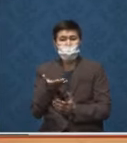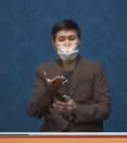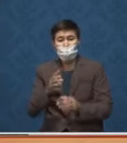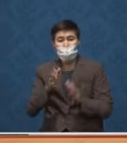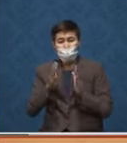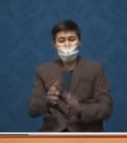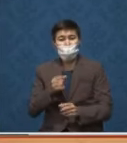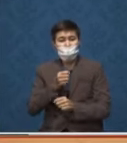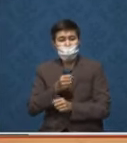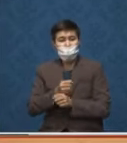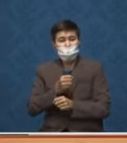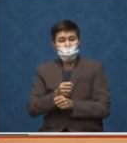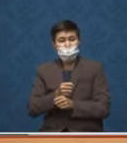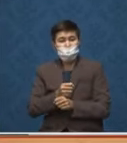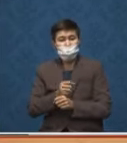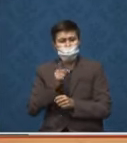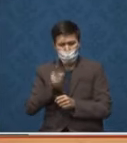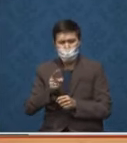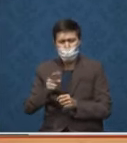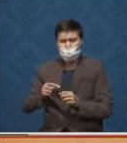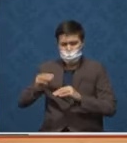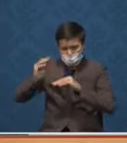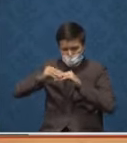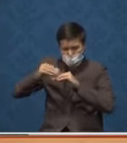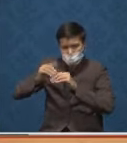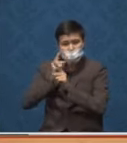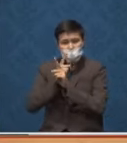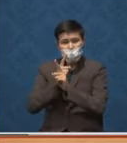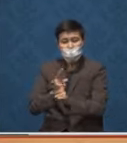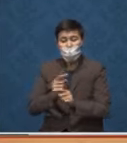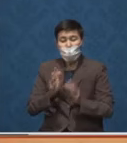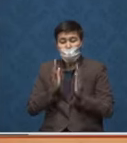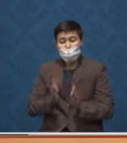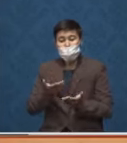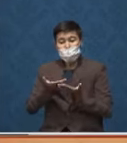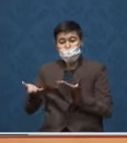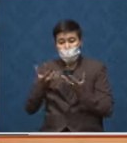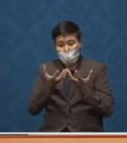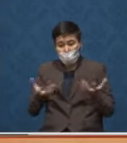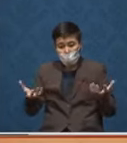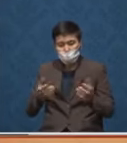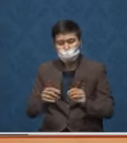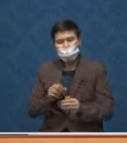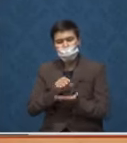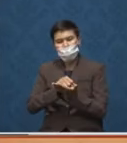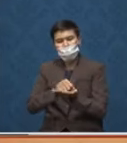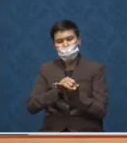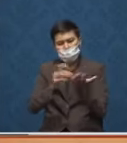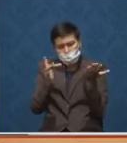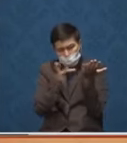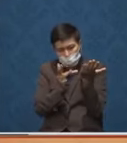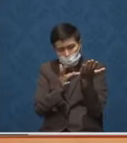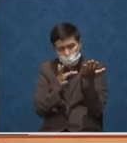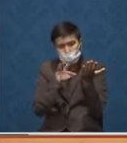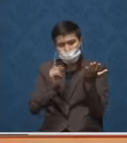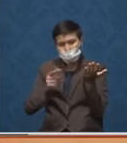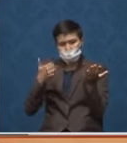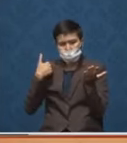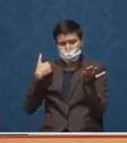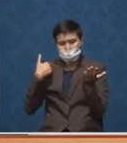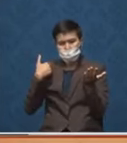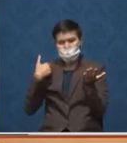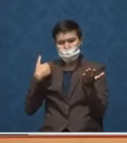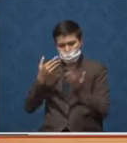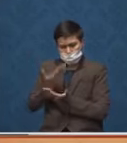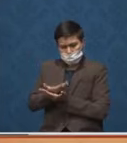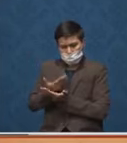ยแล้วผู้บริโภคลูกค้าที่จะต้องมาใช้สินค้าบริการดิจิตอลก็ต้องมีต้นทุนที่สู